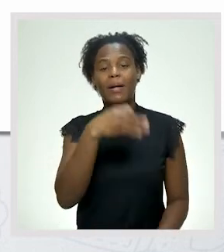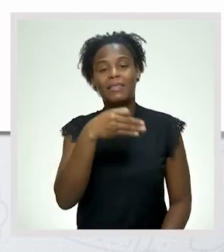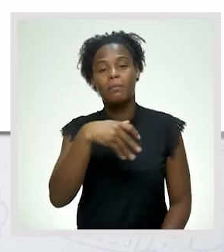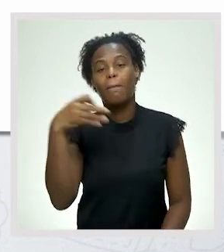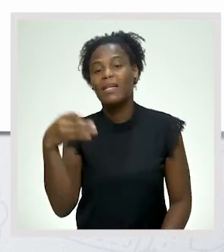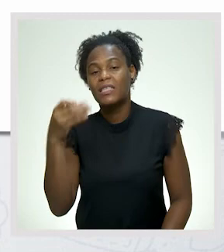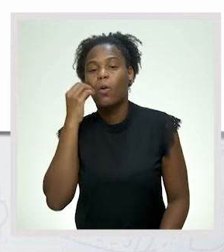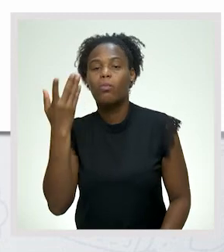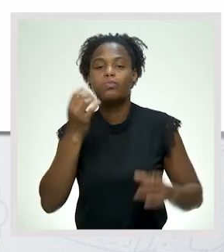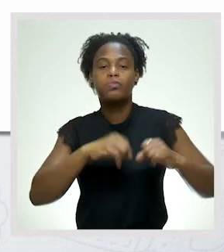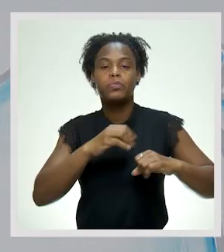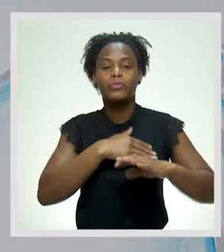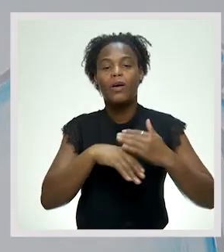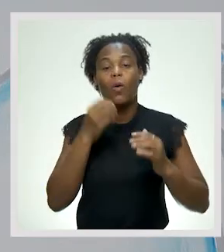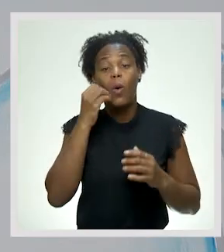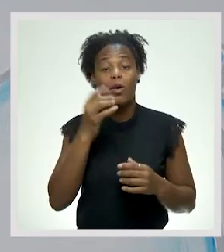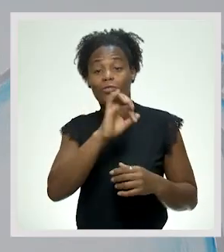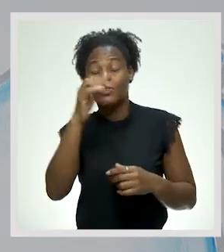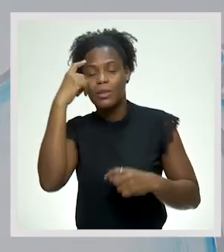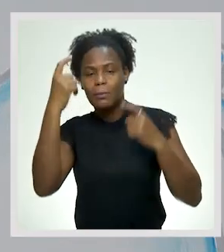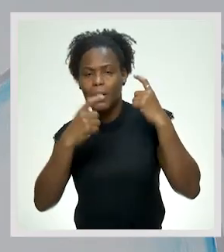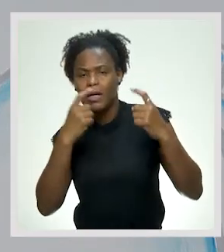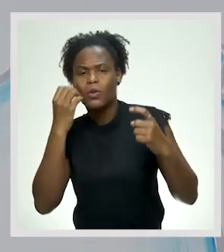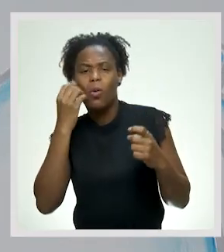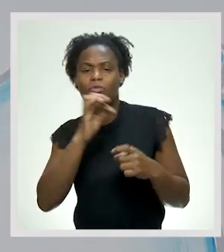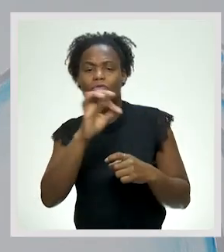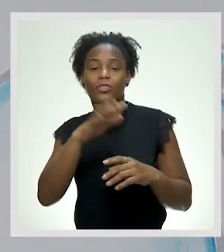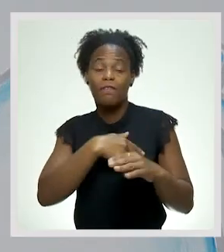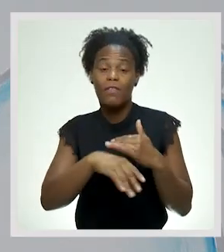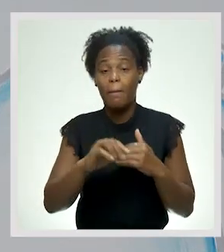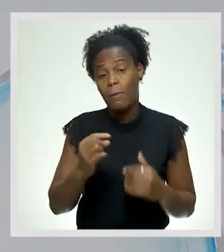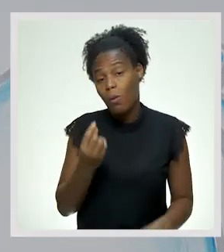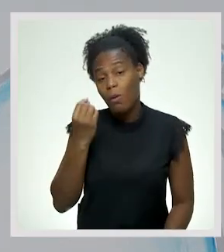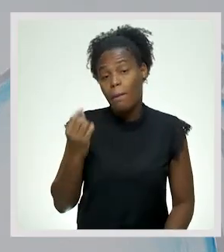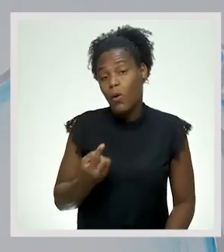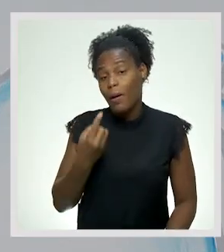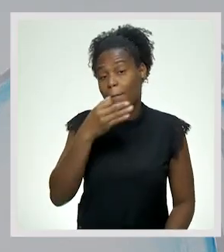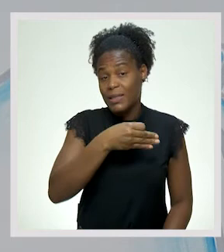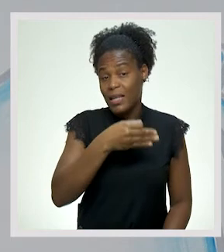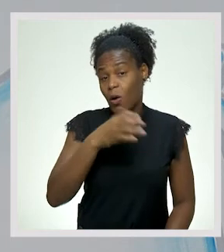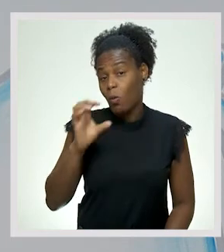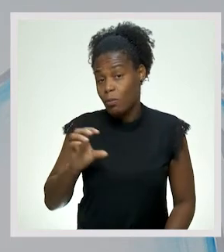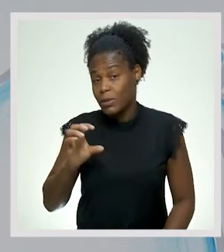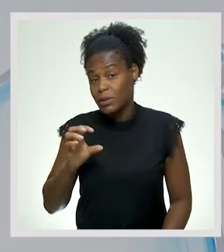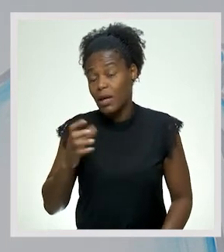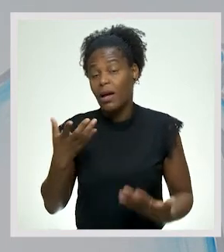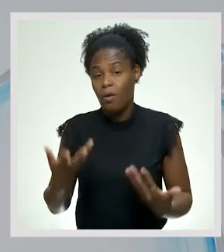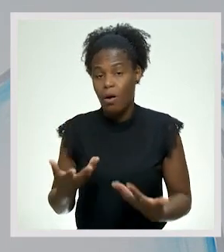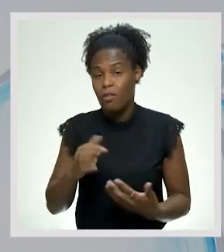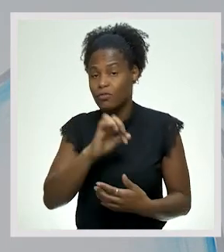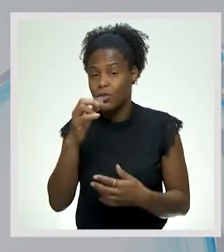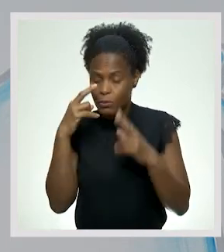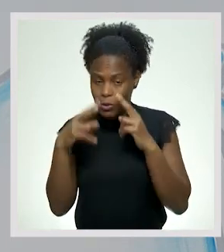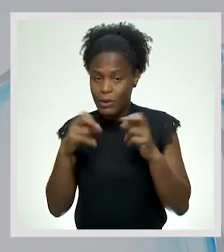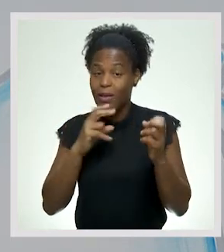passé. Vous pensez bien, comme vous avez fait pour le passé composé, vous allez trouver la